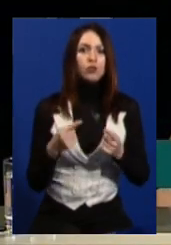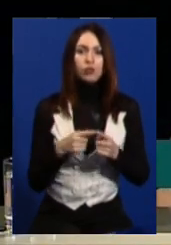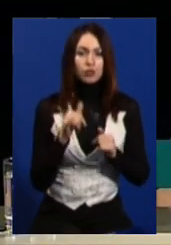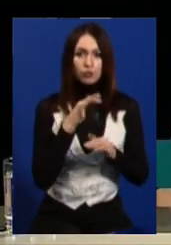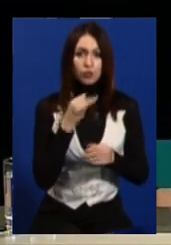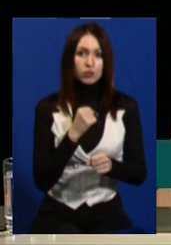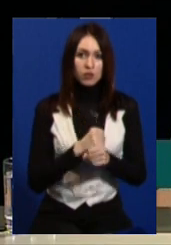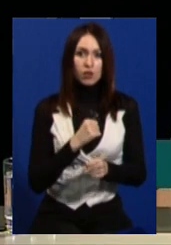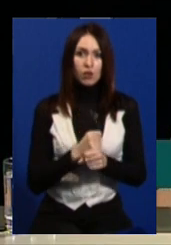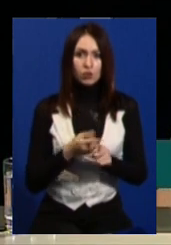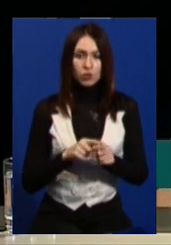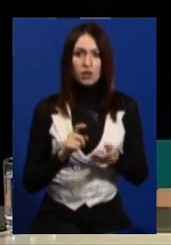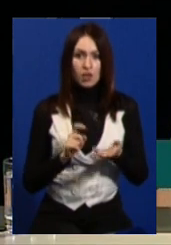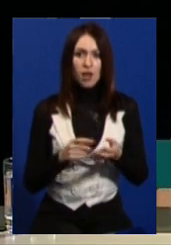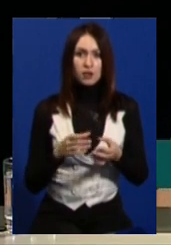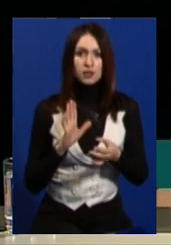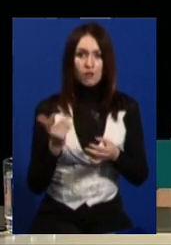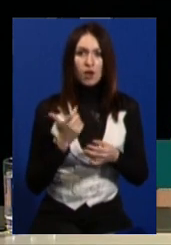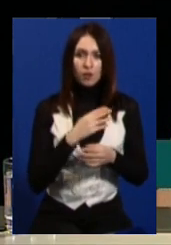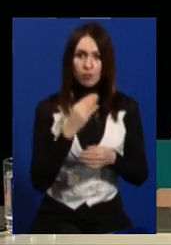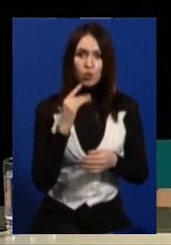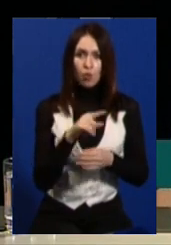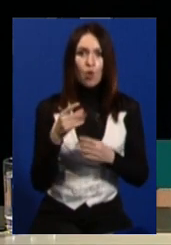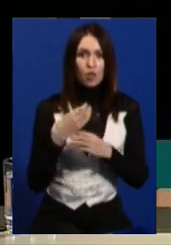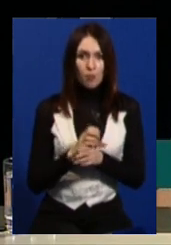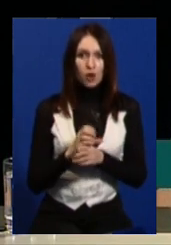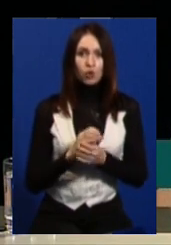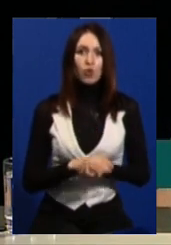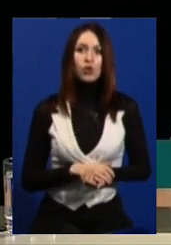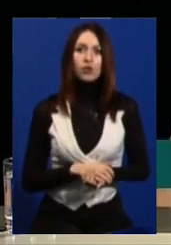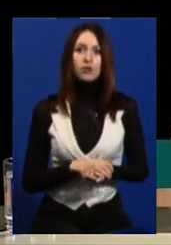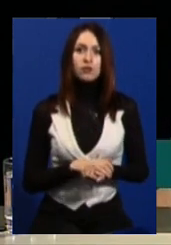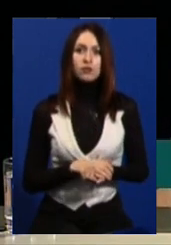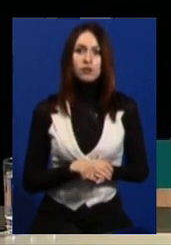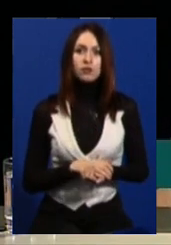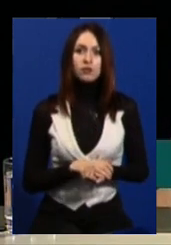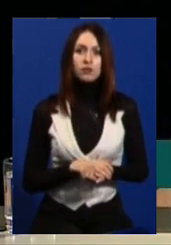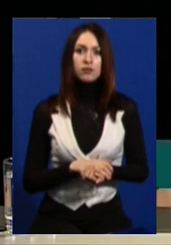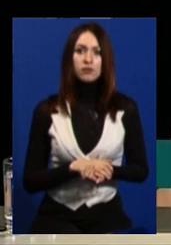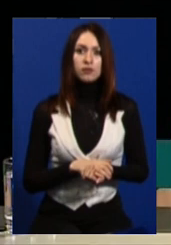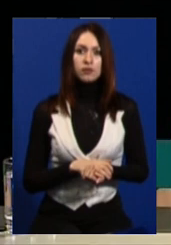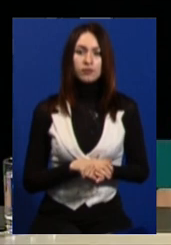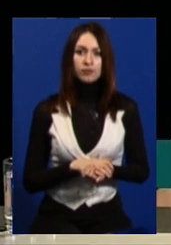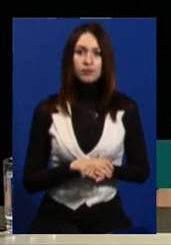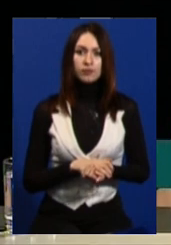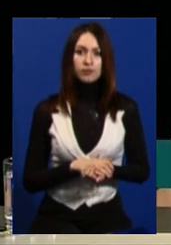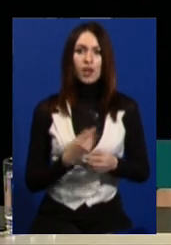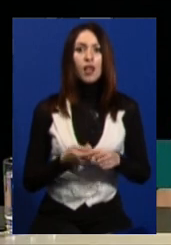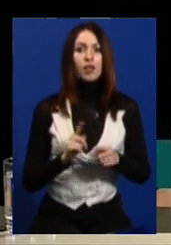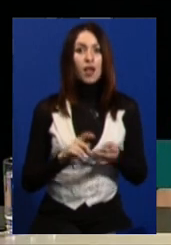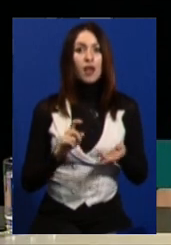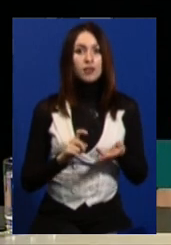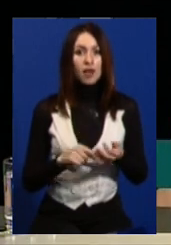ну, делают этот анализ. В Харькове много какие лабораторий. В институте Мечникова, например, тоже можно делать. Этот